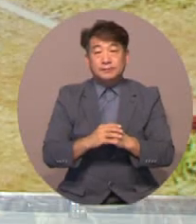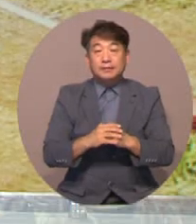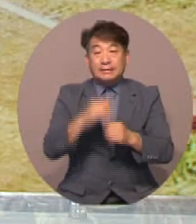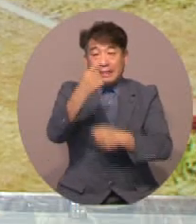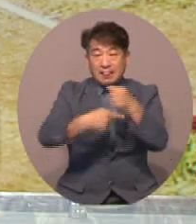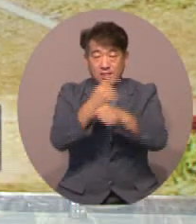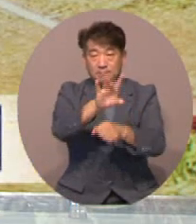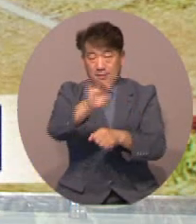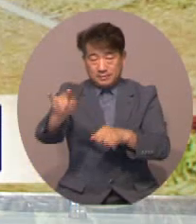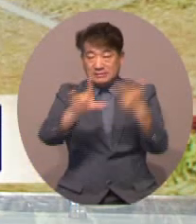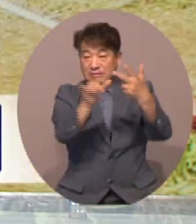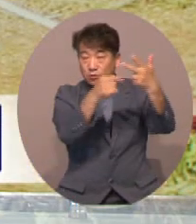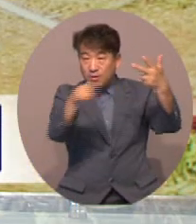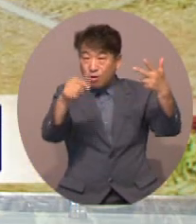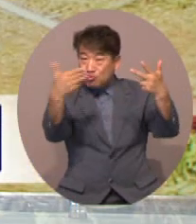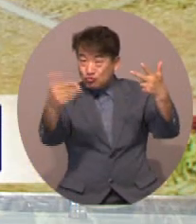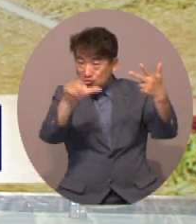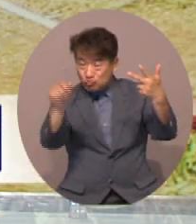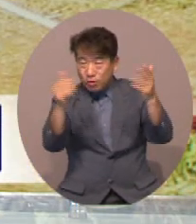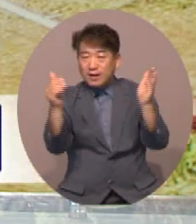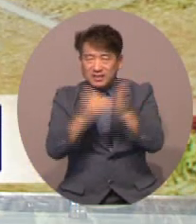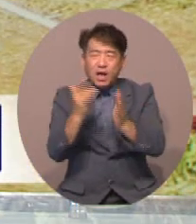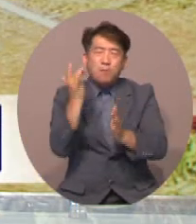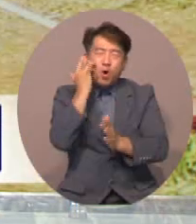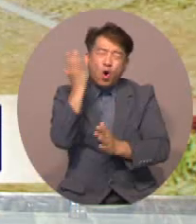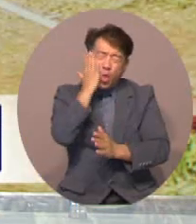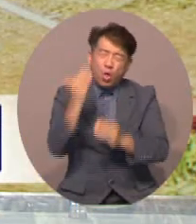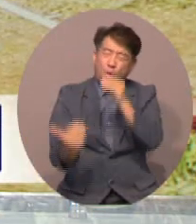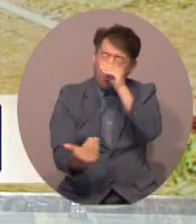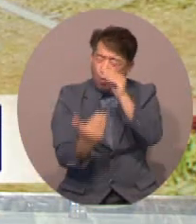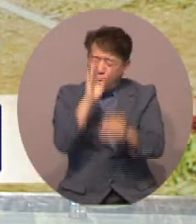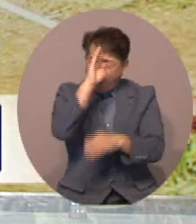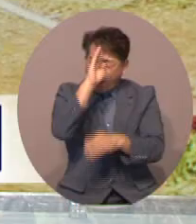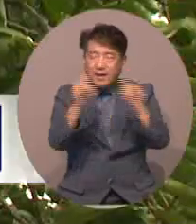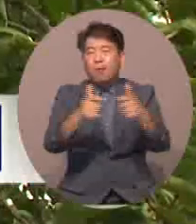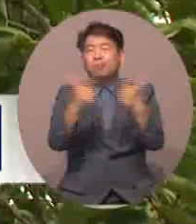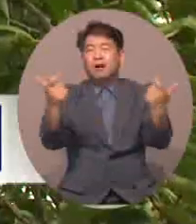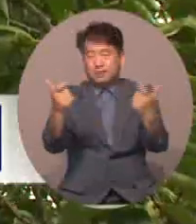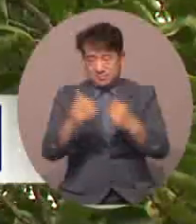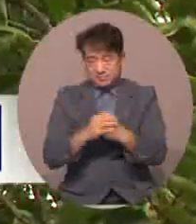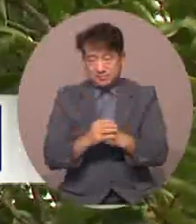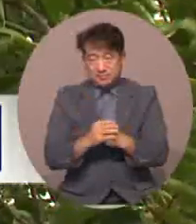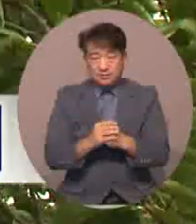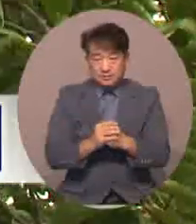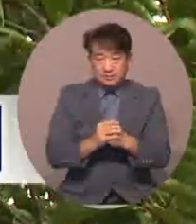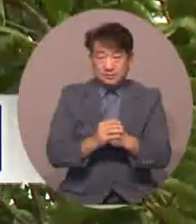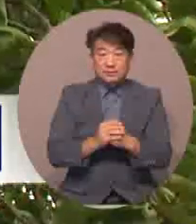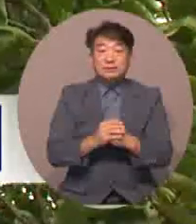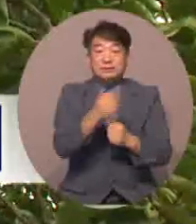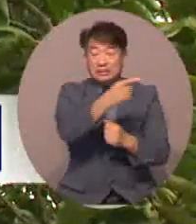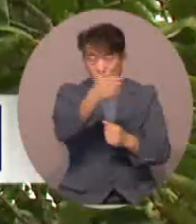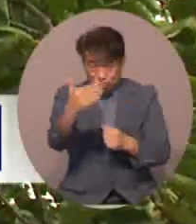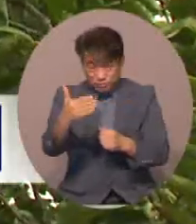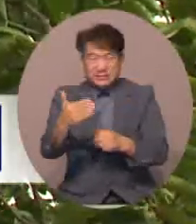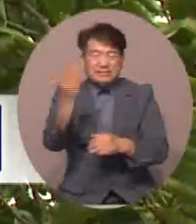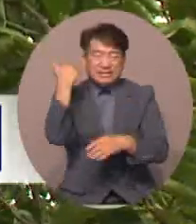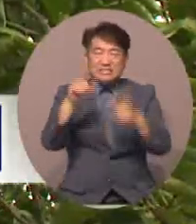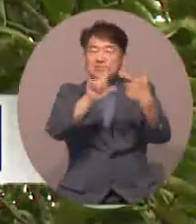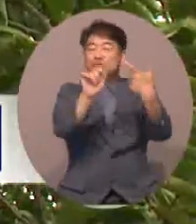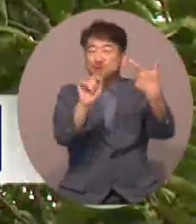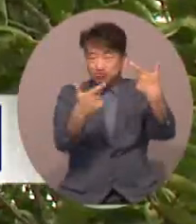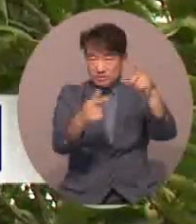해마다 7월부터 9월 사이 벌써 임 환자가 급증하고 있어 주의가 요구됩니다 소방청에 따르면 지난 16일